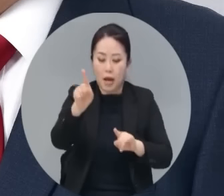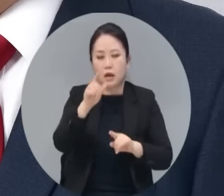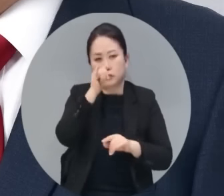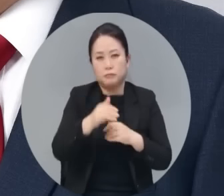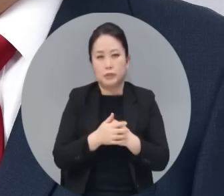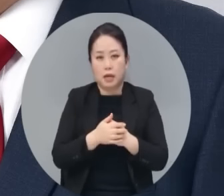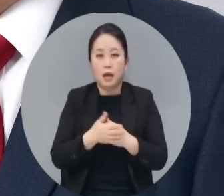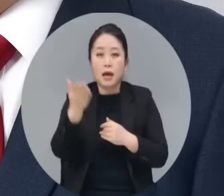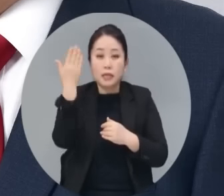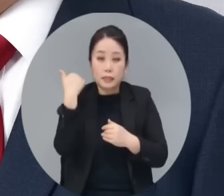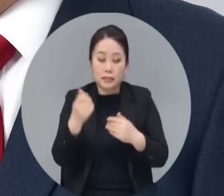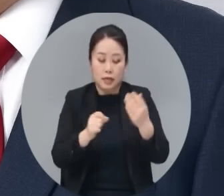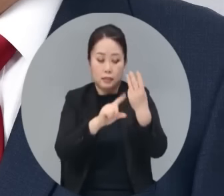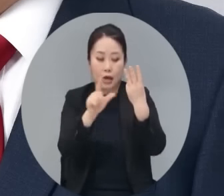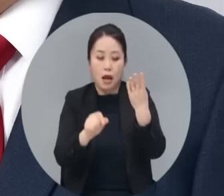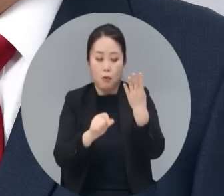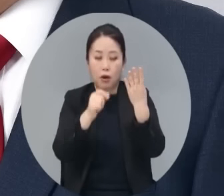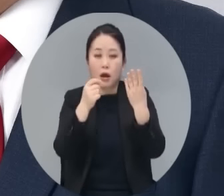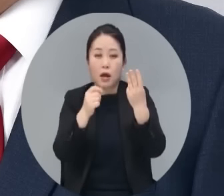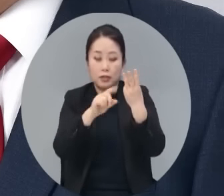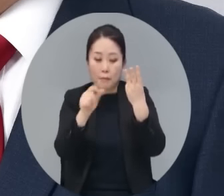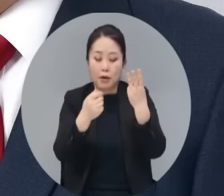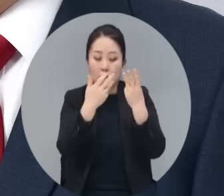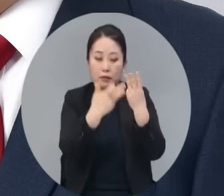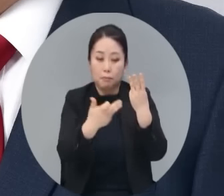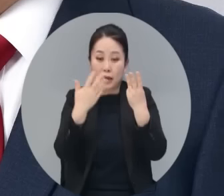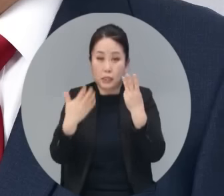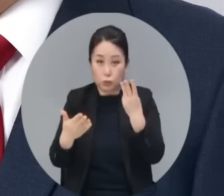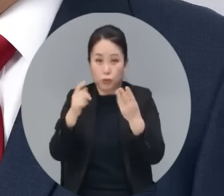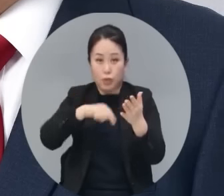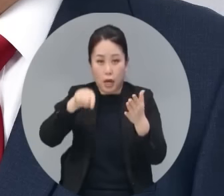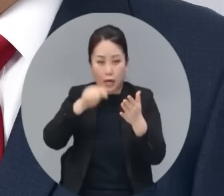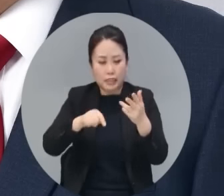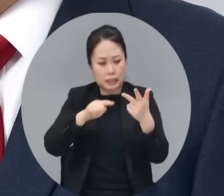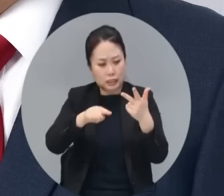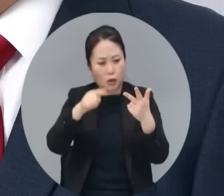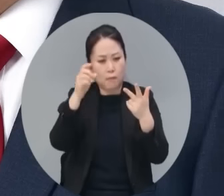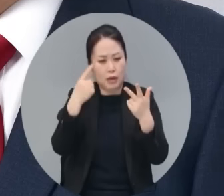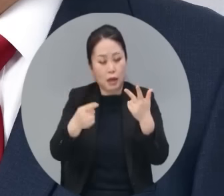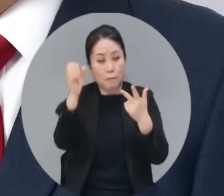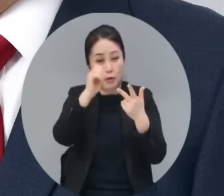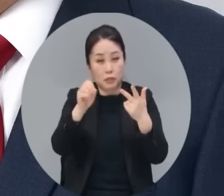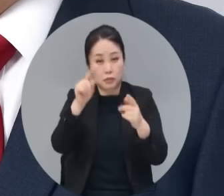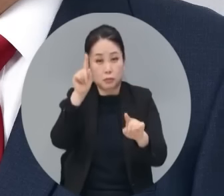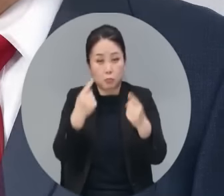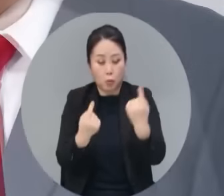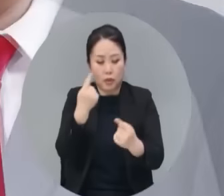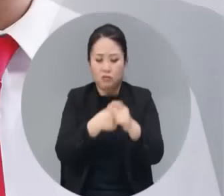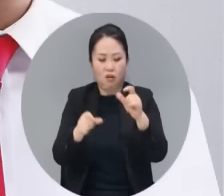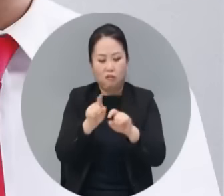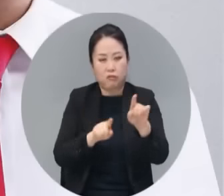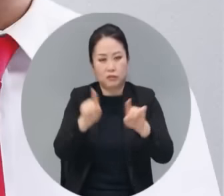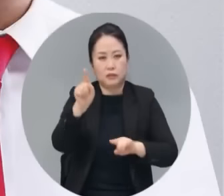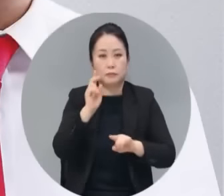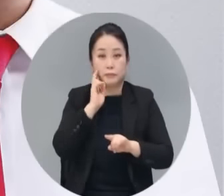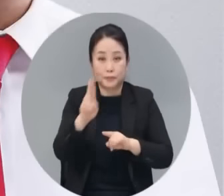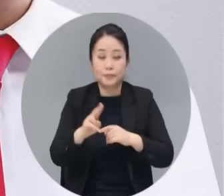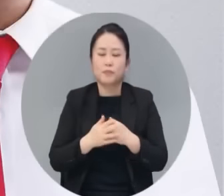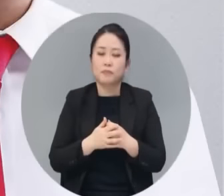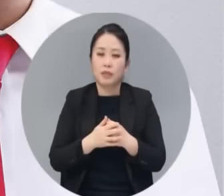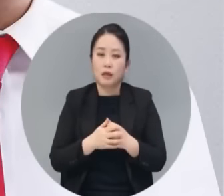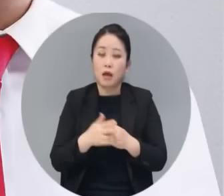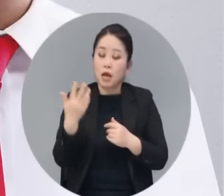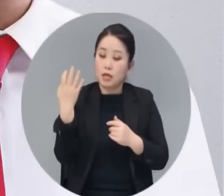지난 18일부터 19일까지 여론 조사 때 5차 범위 내었던 7.1% 포인트 격차보다 더 벌어졌습니다